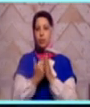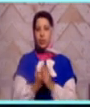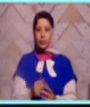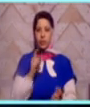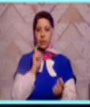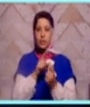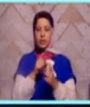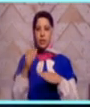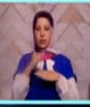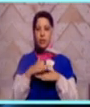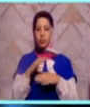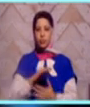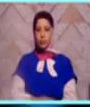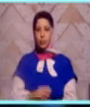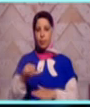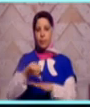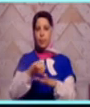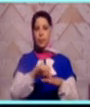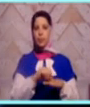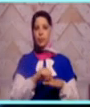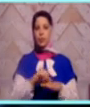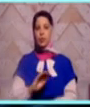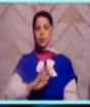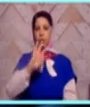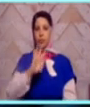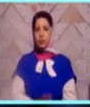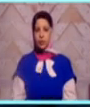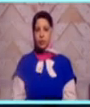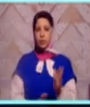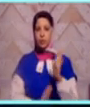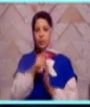المناطق الشماليه، وان شاء الله ارتفاع درجات الحراره ده ارتفاع مؤقت، مع